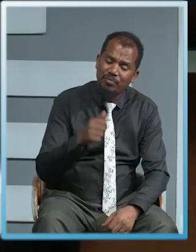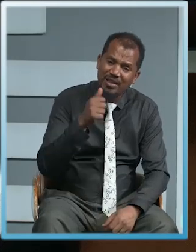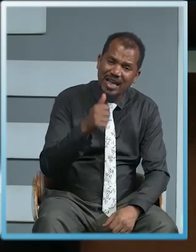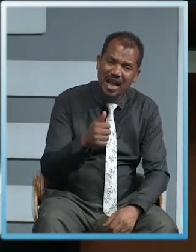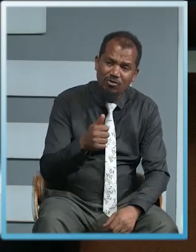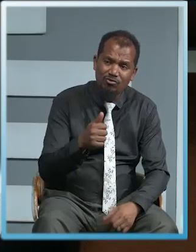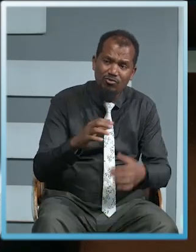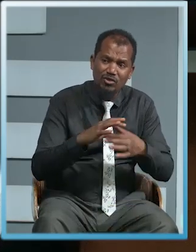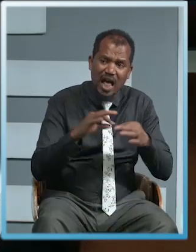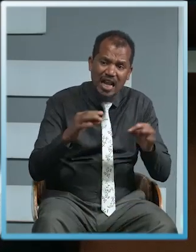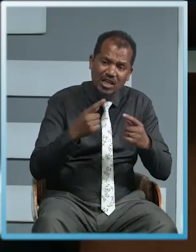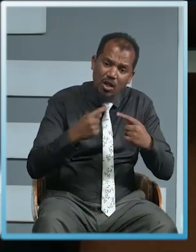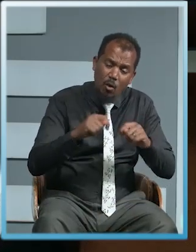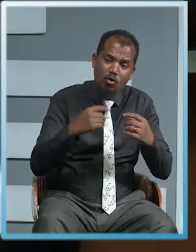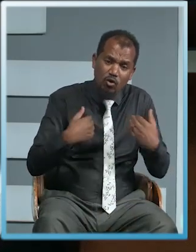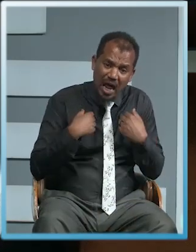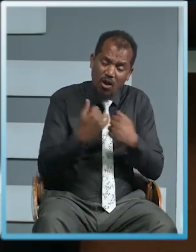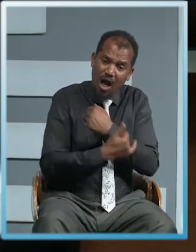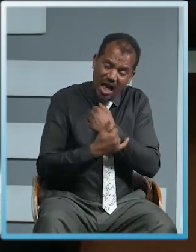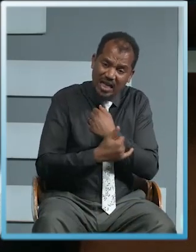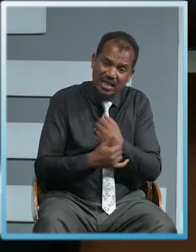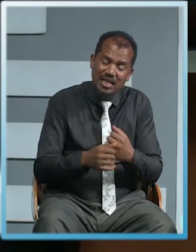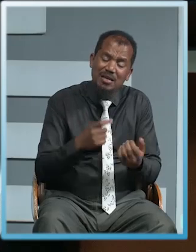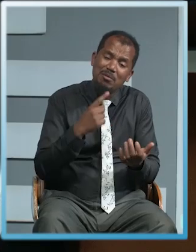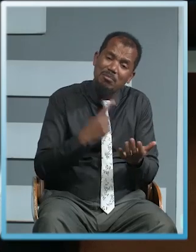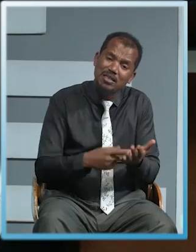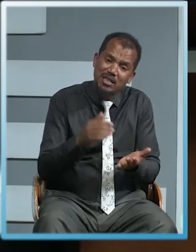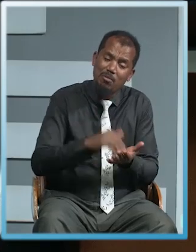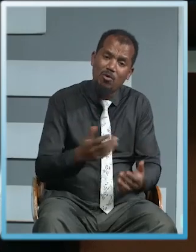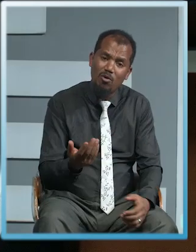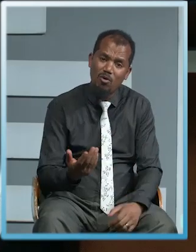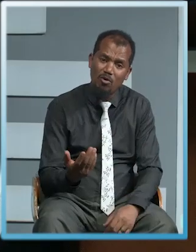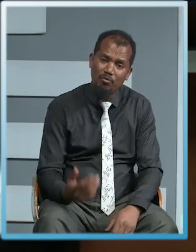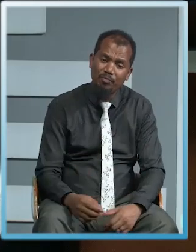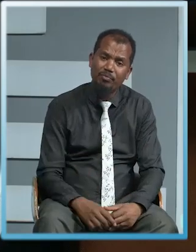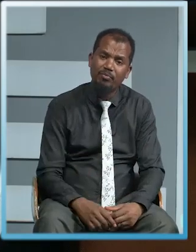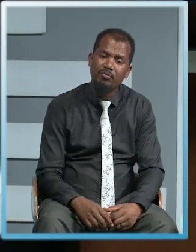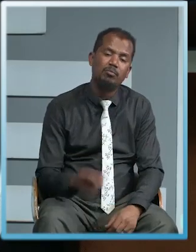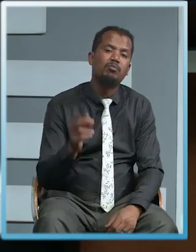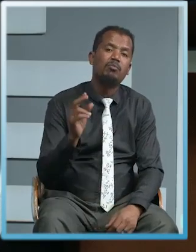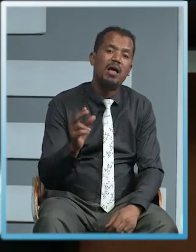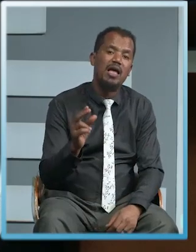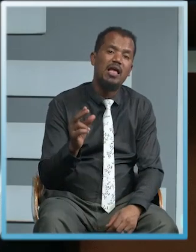يراسو تاريخ تمكرو اندالو غير بزي دمو